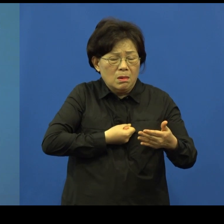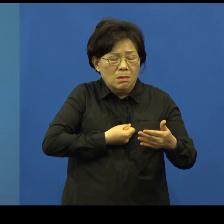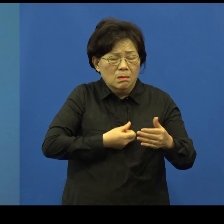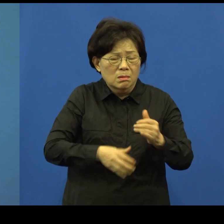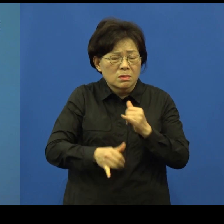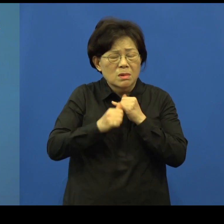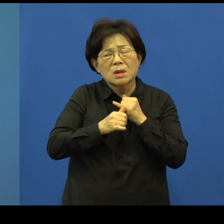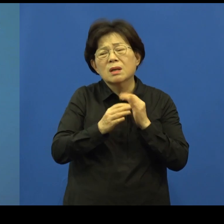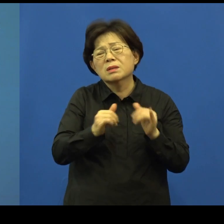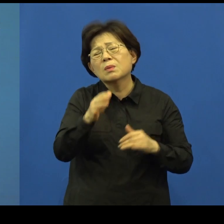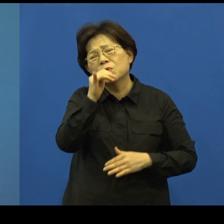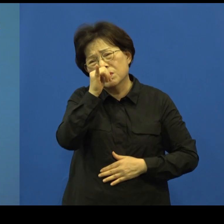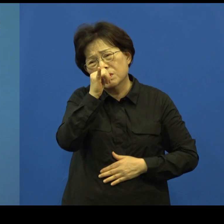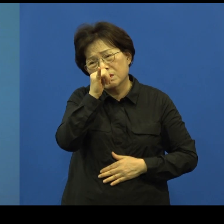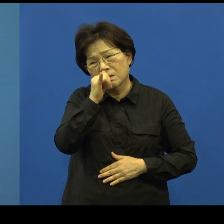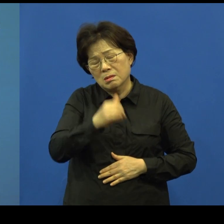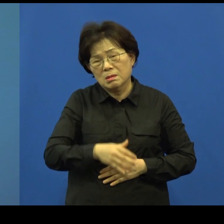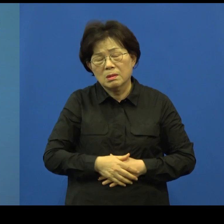이제 망치게 하는,